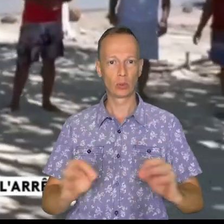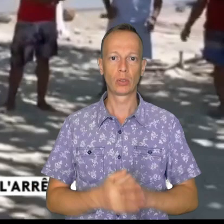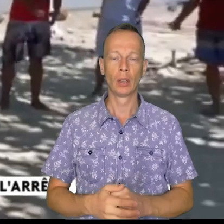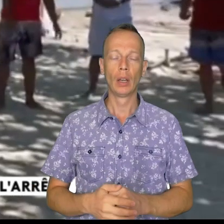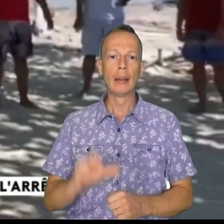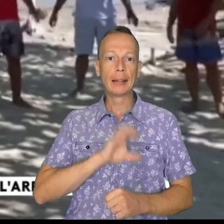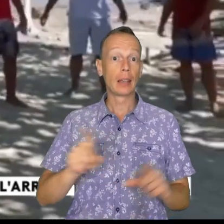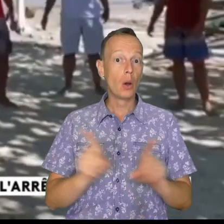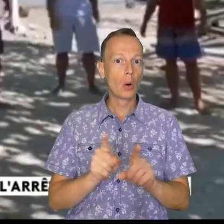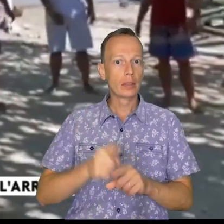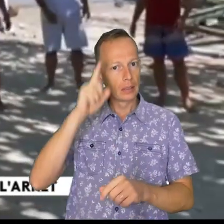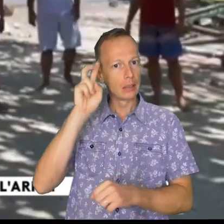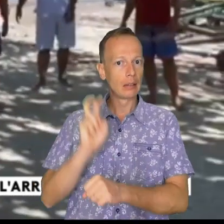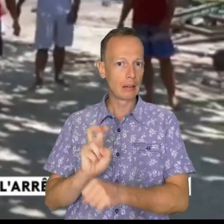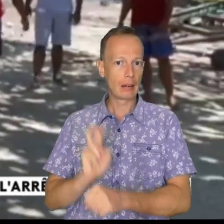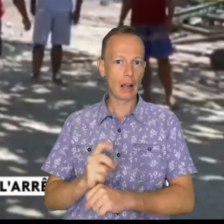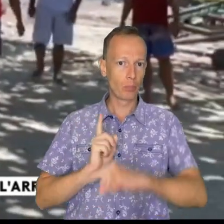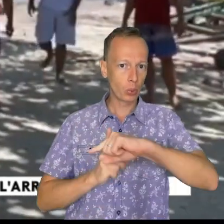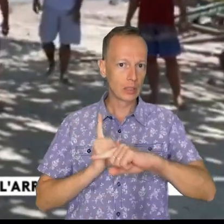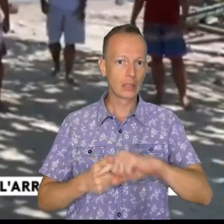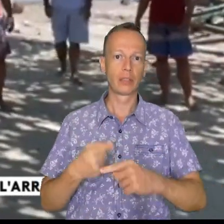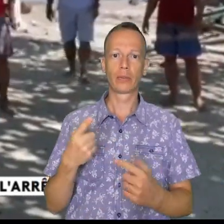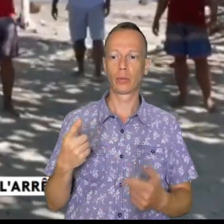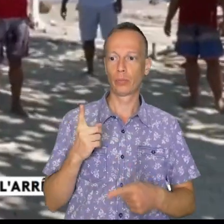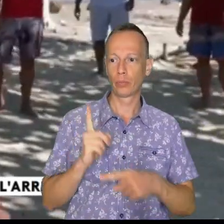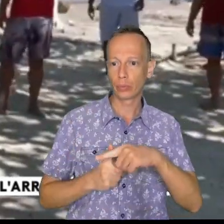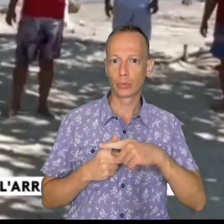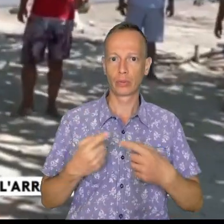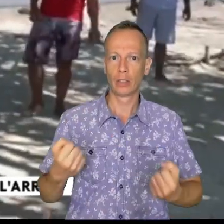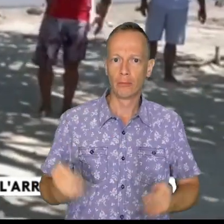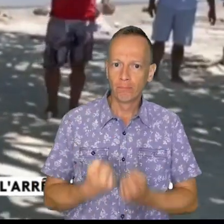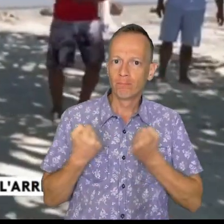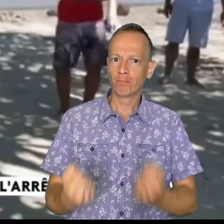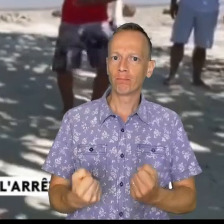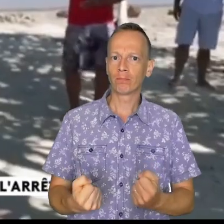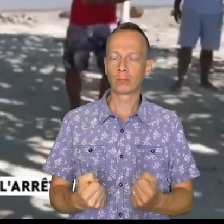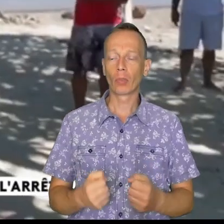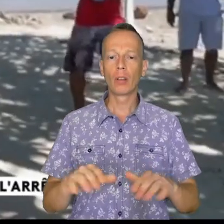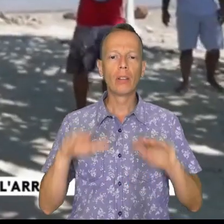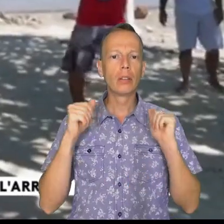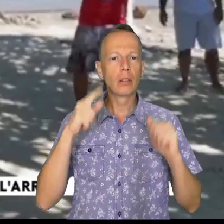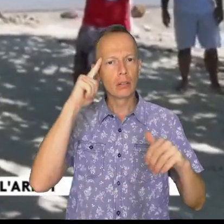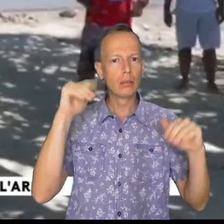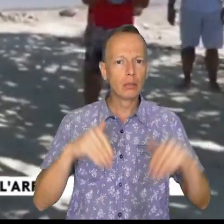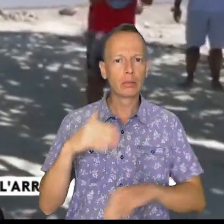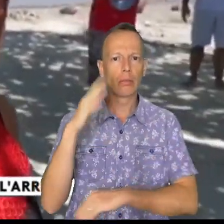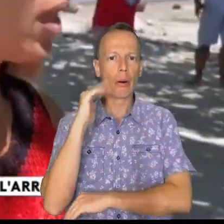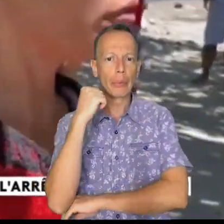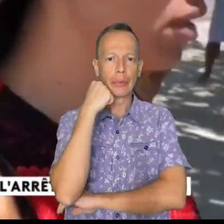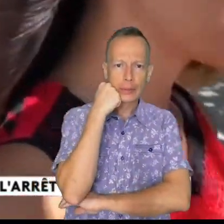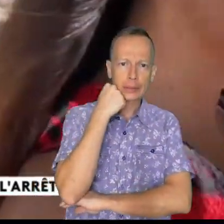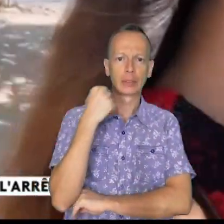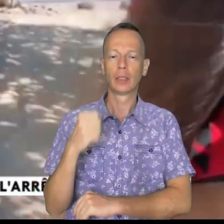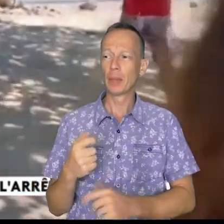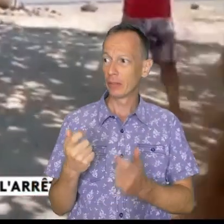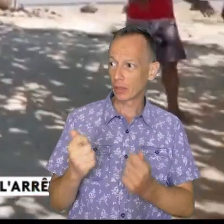pour garder une solidarité et pour éviter de tomber dans l'ennui ou bien la solitude pour certains. Mais financièrement, comment vous allez